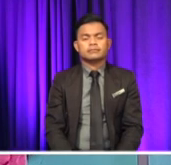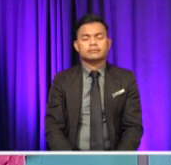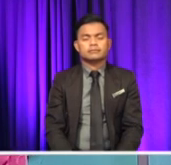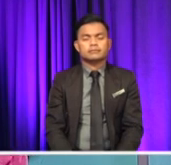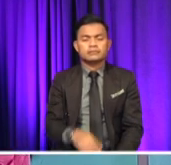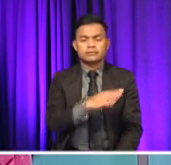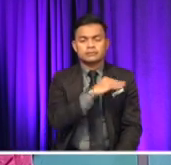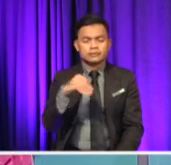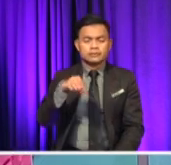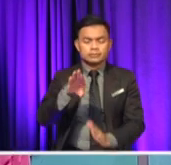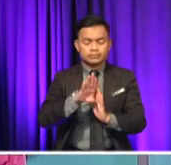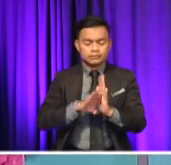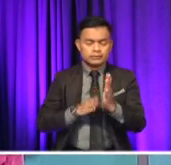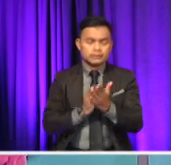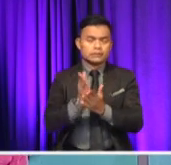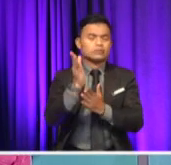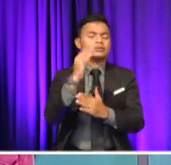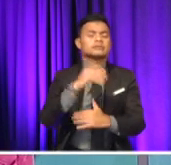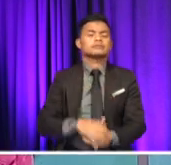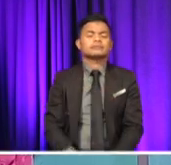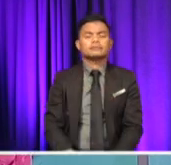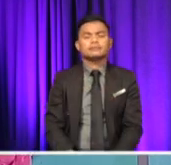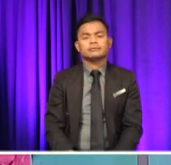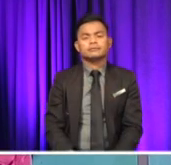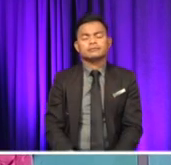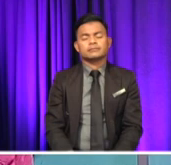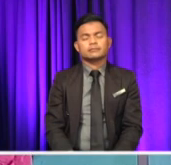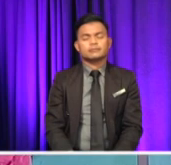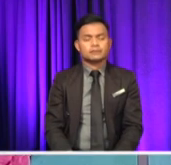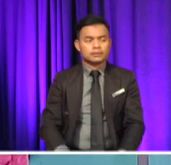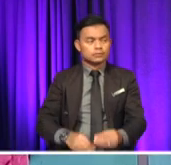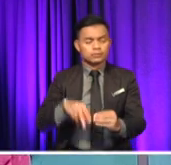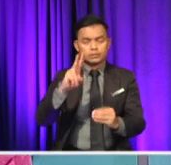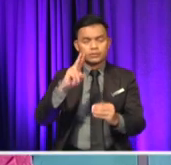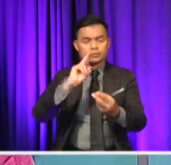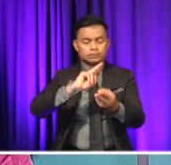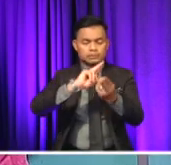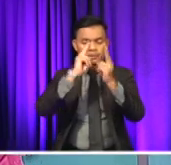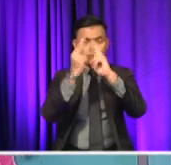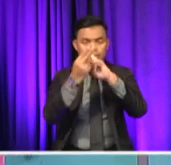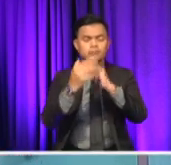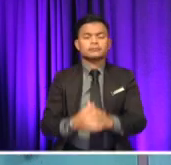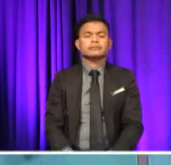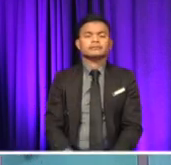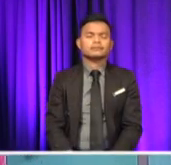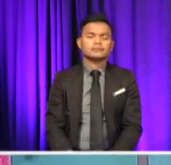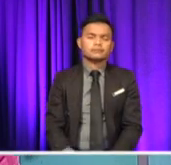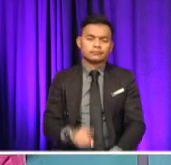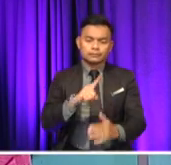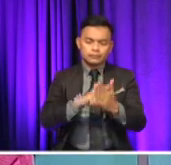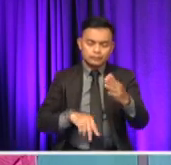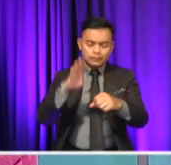rectifier Oke kita tengok yang pertama yaitu pengubah Transformers oke Apa fungsi Transformers